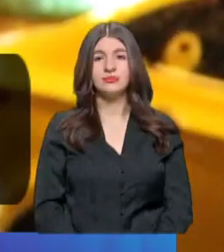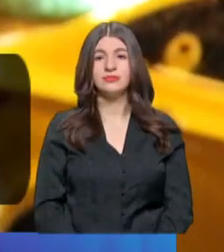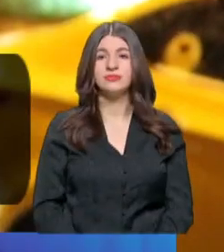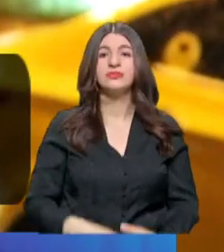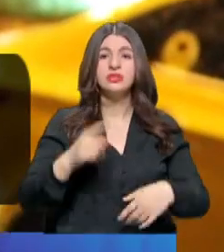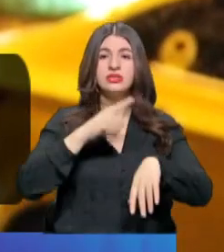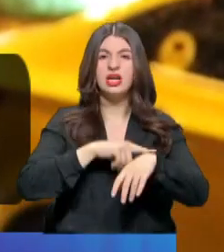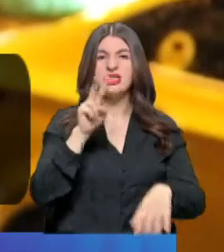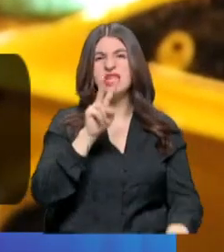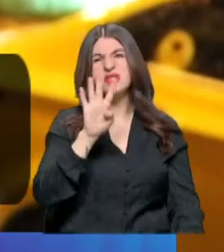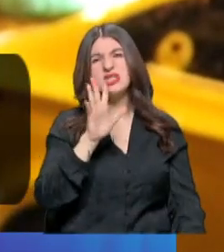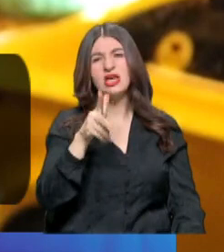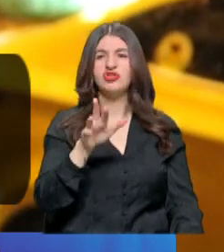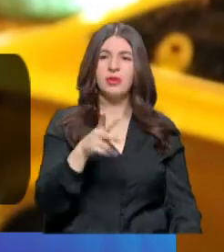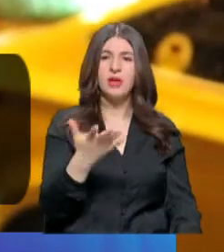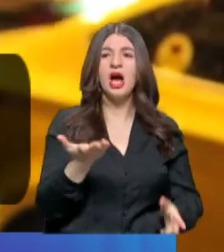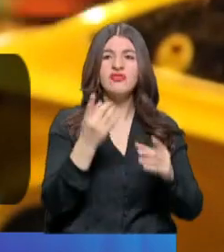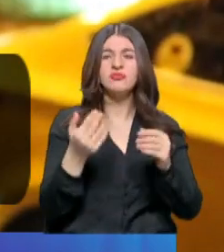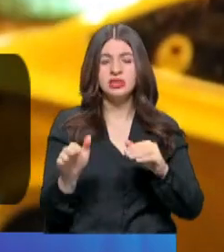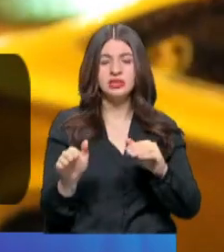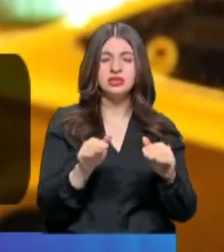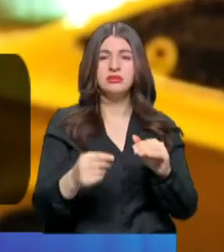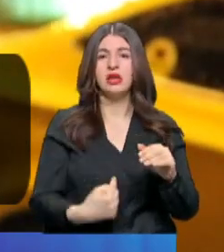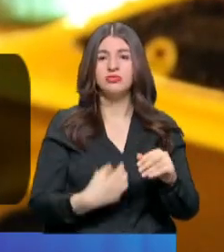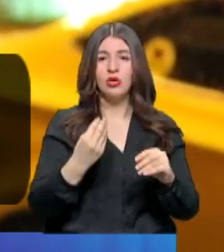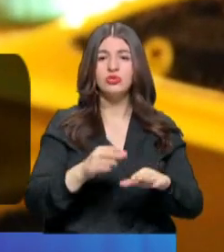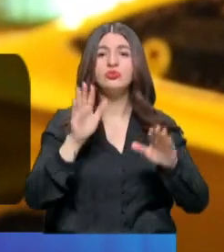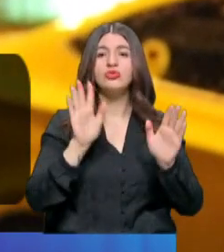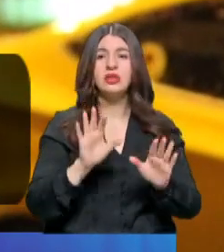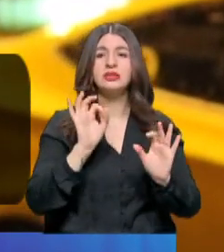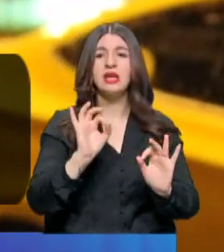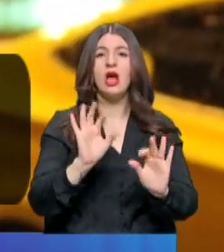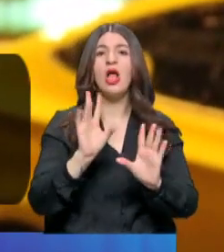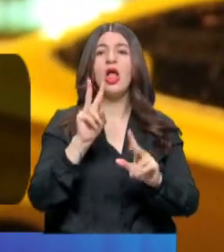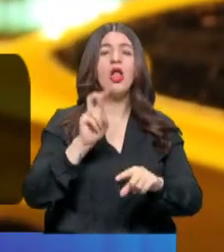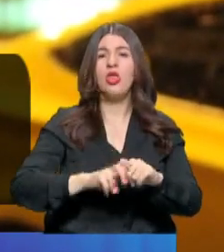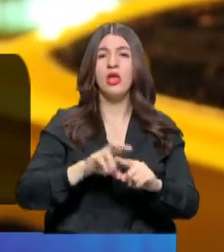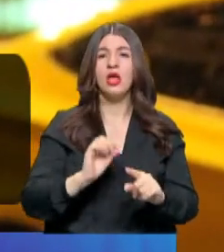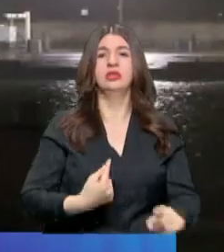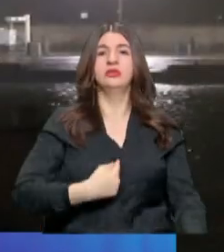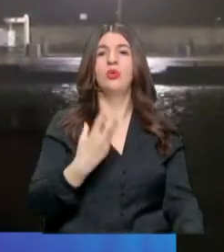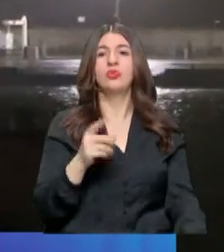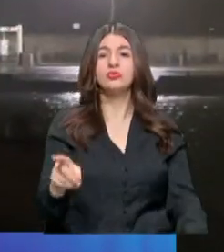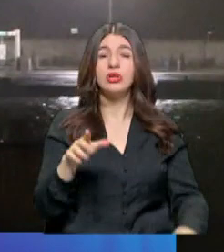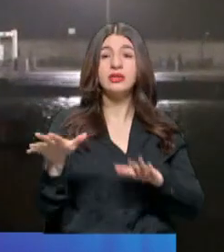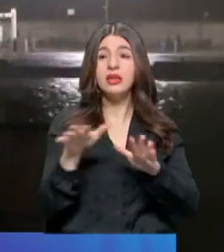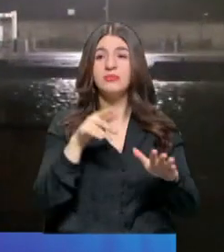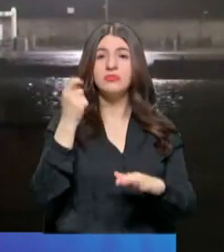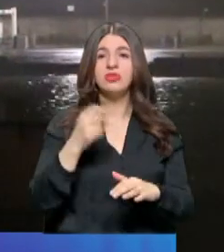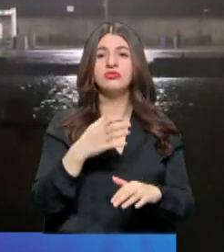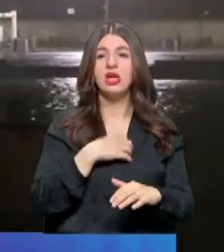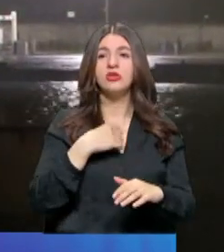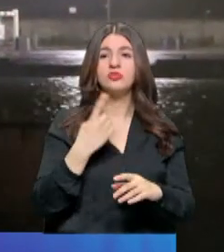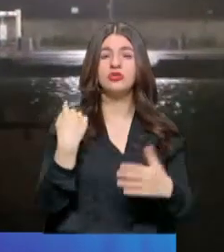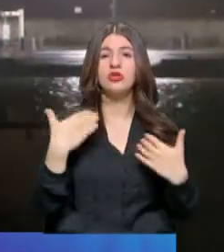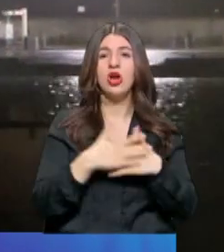saat 20 40 zorunda 12 sallama hissettik Duranlar sabit Evde oturanlar hissettiriyor deprem gerçeği